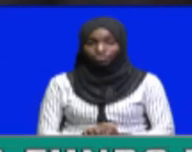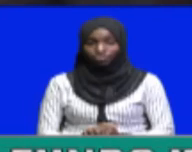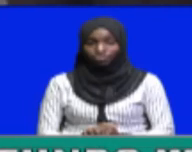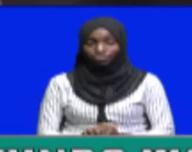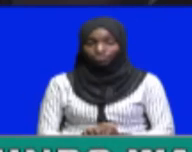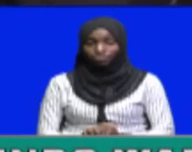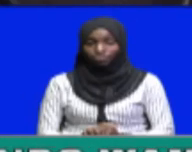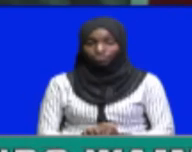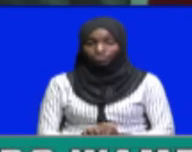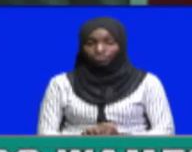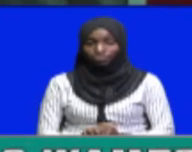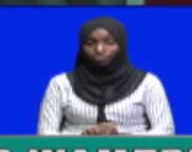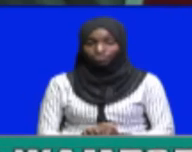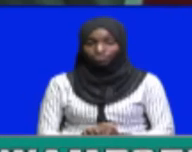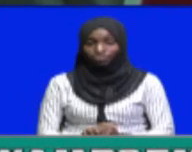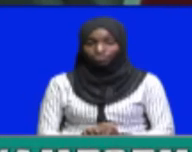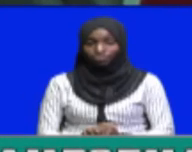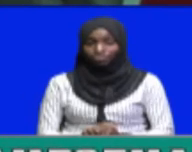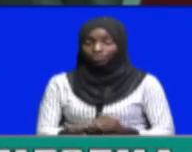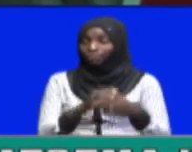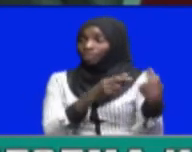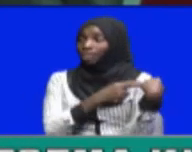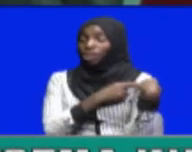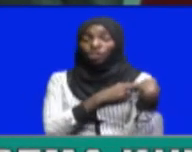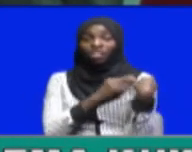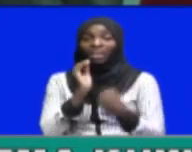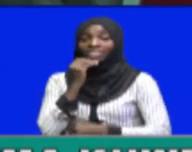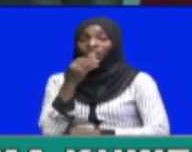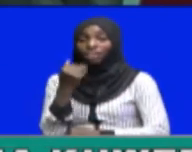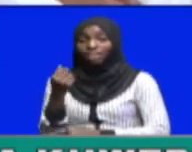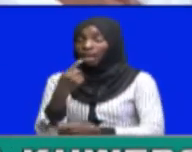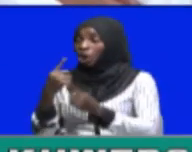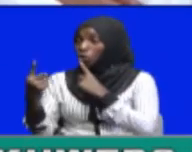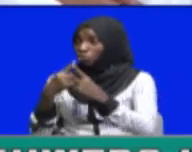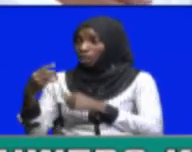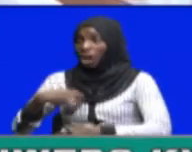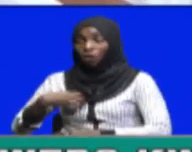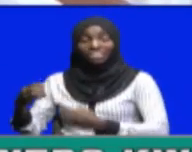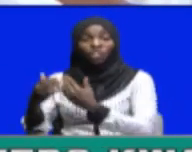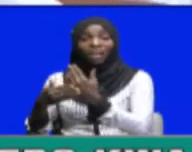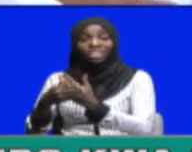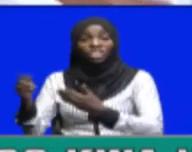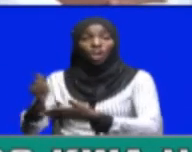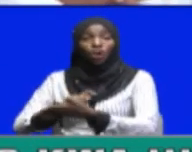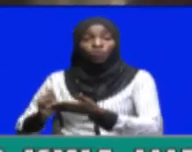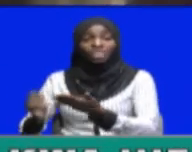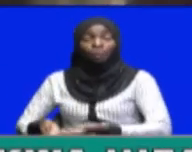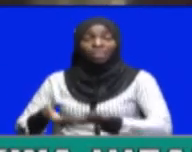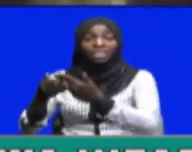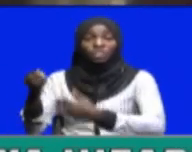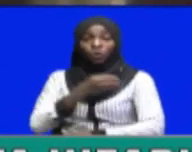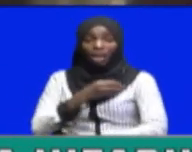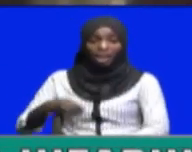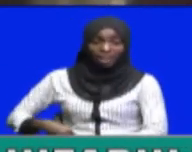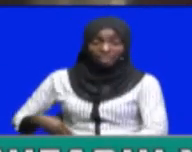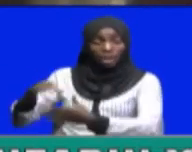Dr. Sheni amesema hayo Ikulu jijini Zanzibar wakati alipokutana na kufanya mazungumzo na waziri wa nchi ofisi ya makamu wa rais muungano na